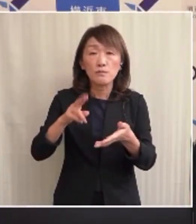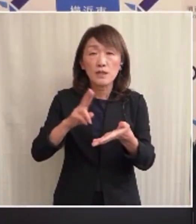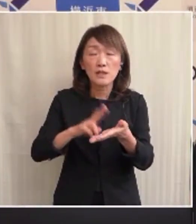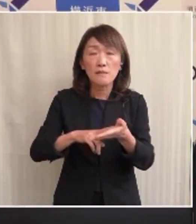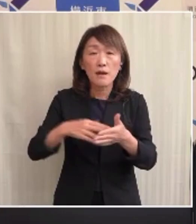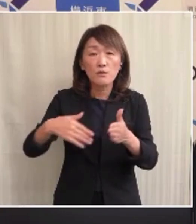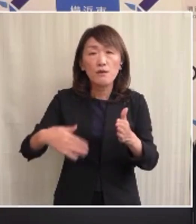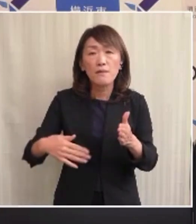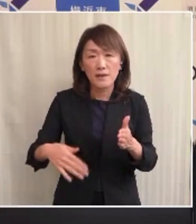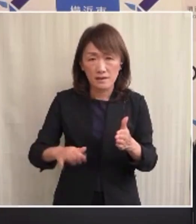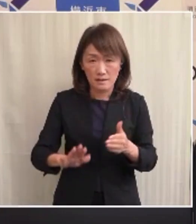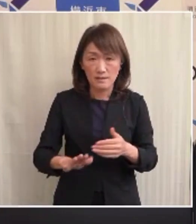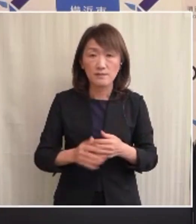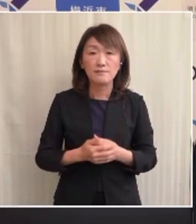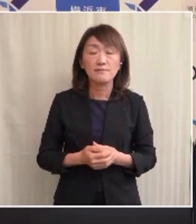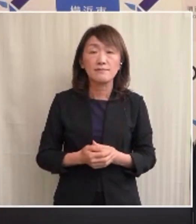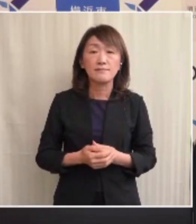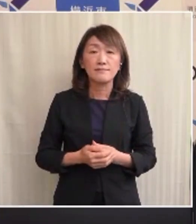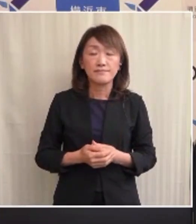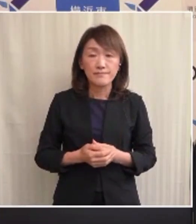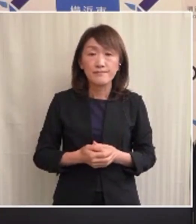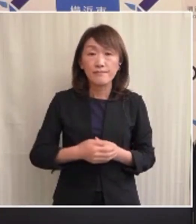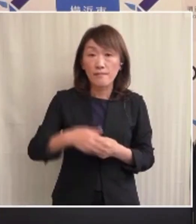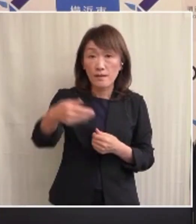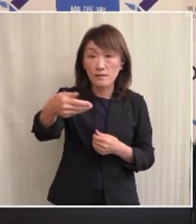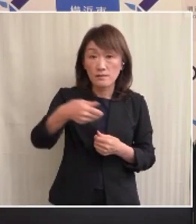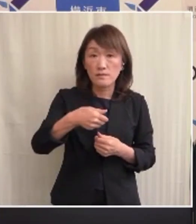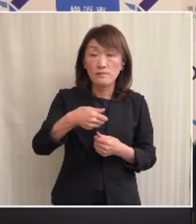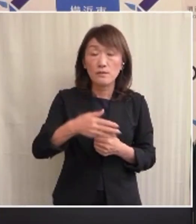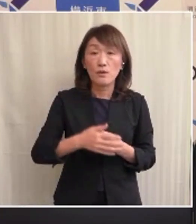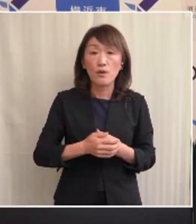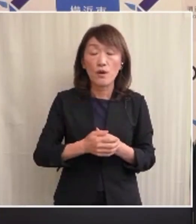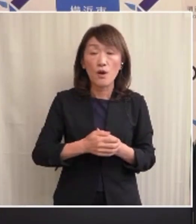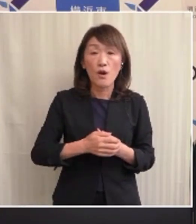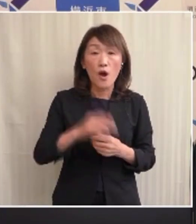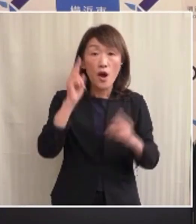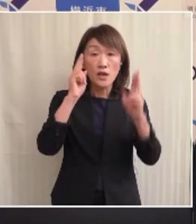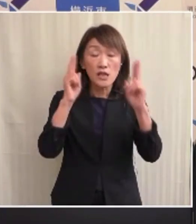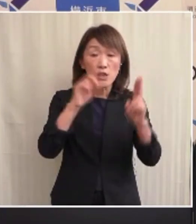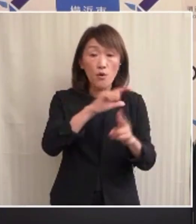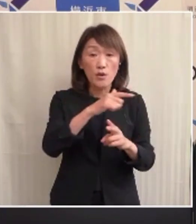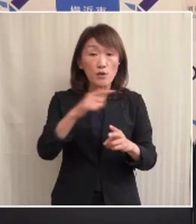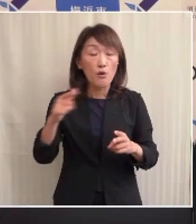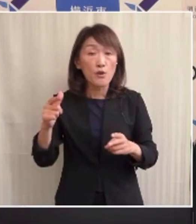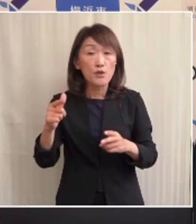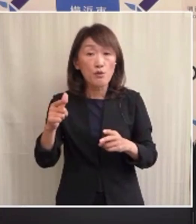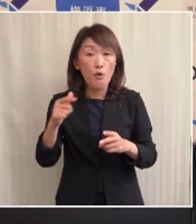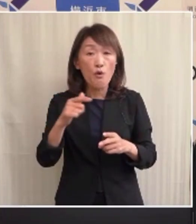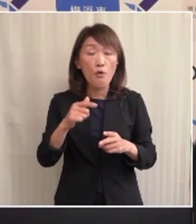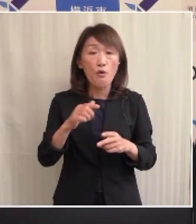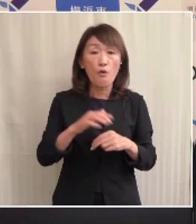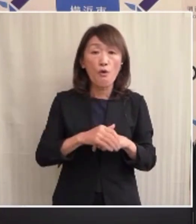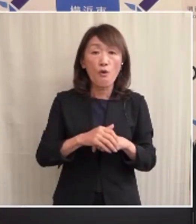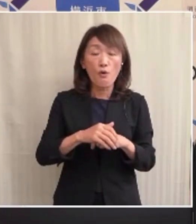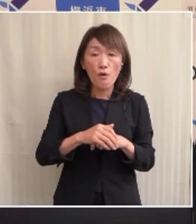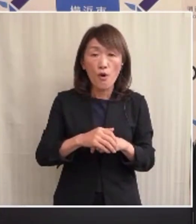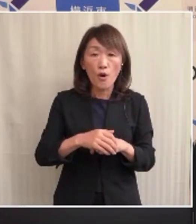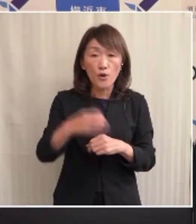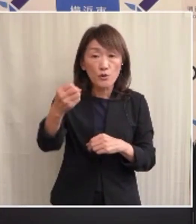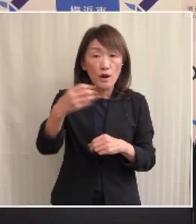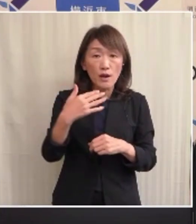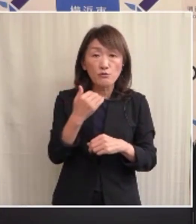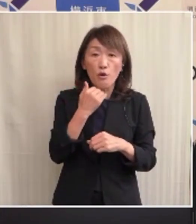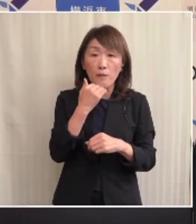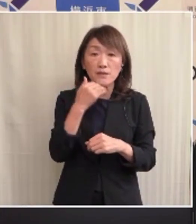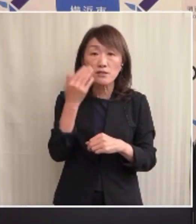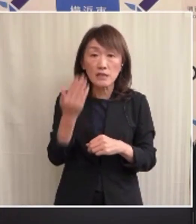けではございません。はい、 わかりました。いろんな企業さんからの声かけを待つ形になるのか、市の方からこう呼